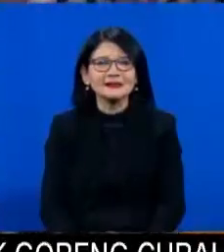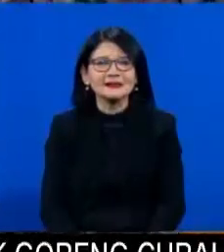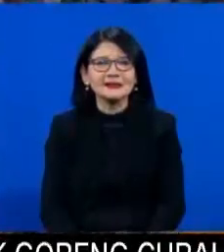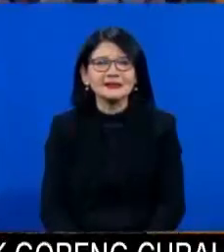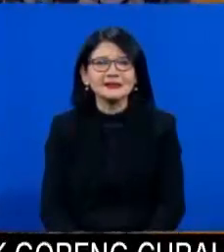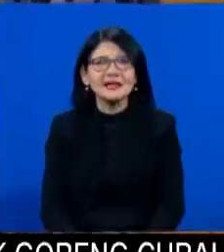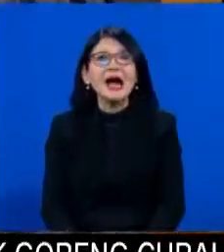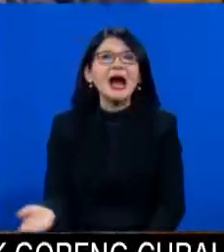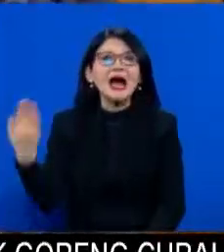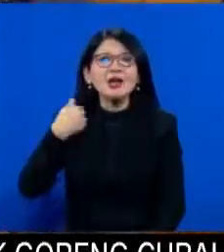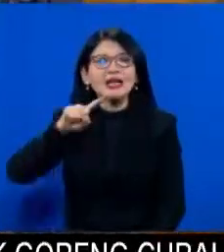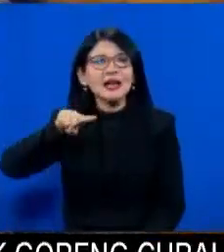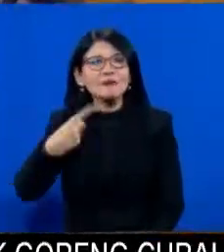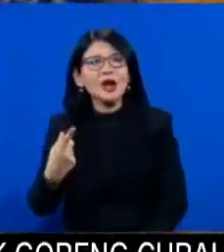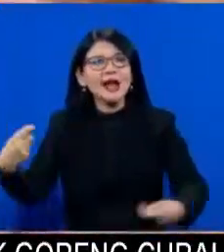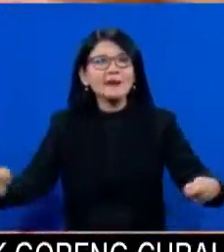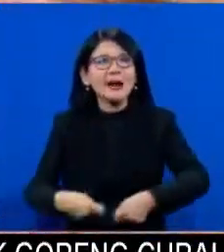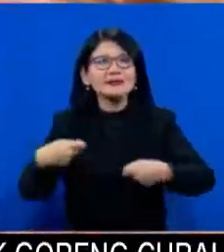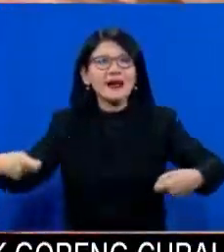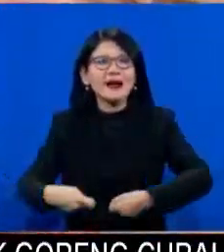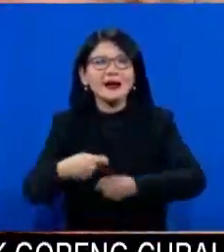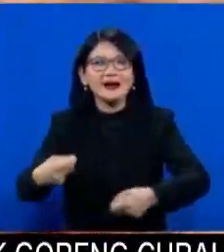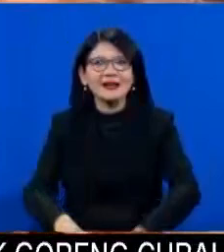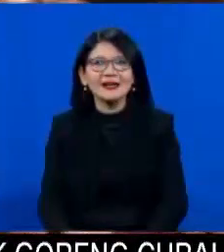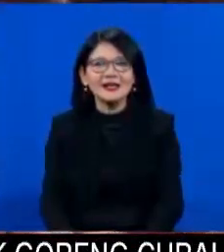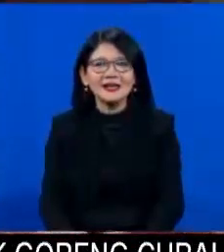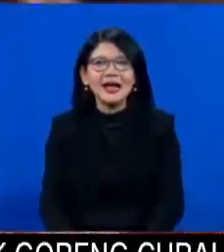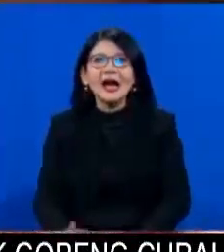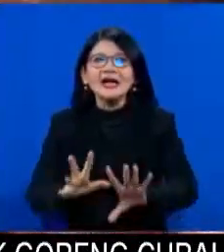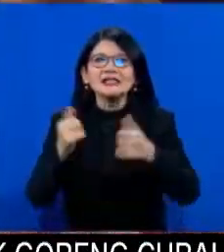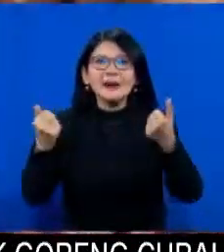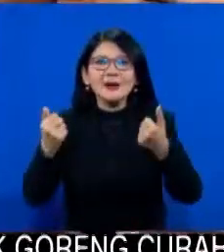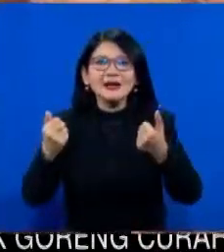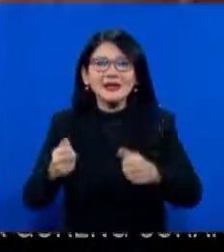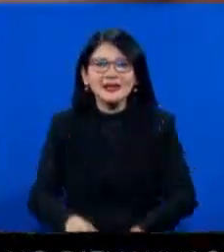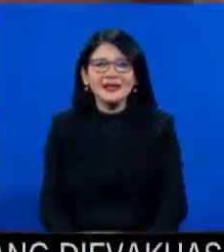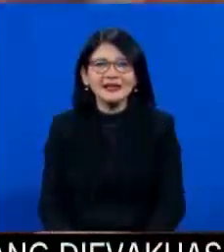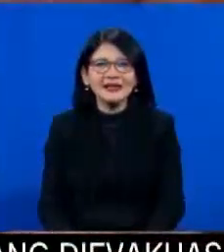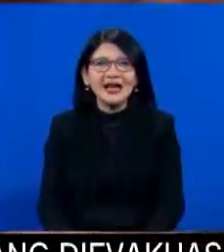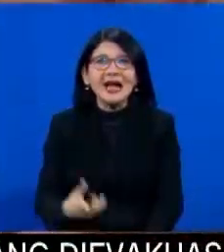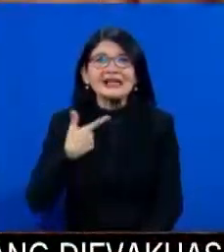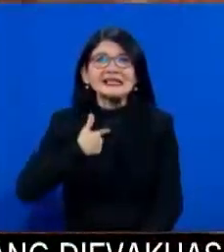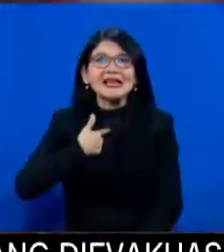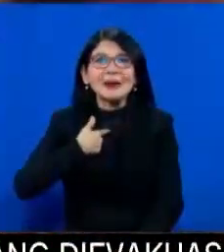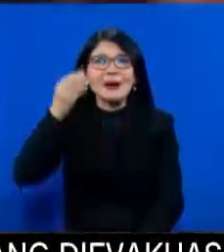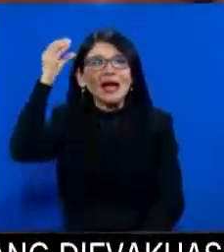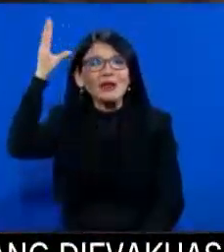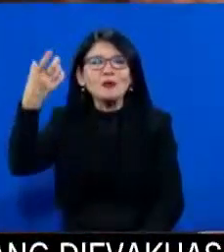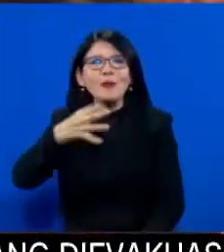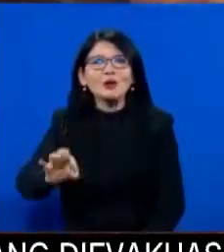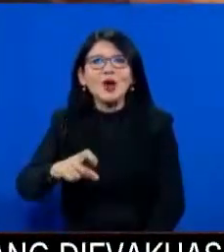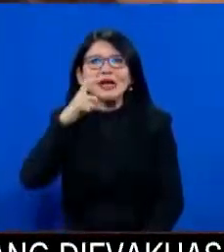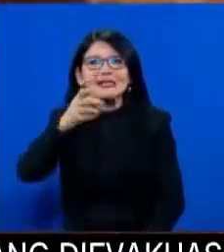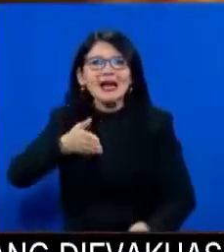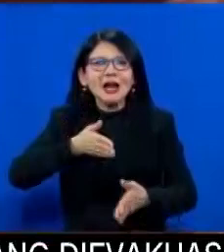Ya Bu, kita mulai ya masaknya ya. Lanjut, siapkan bahan utama. Saya dapat ilmu baru nih, cara memotong